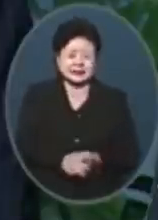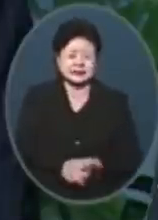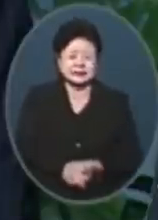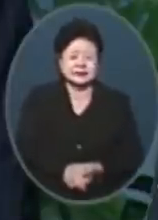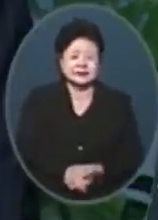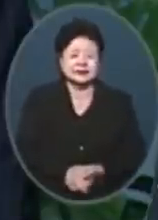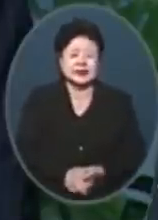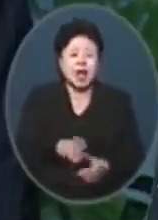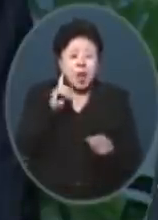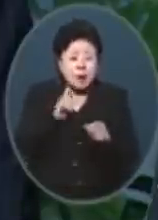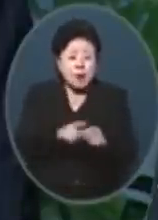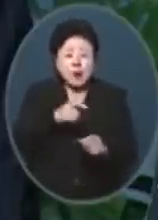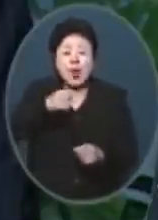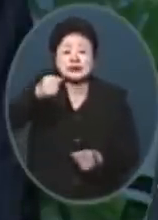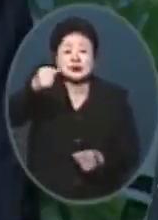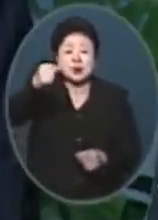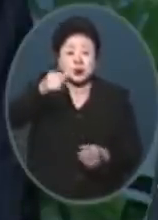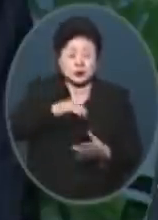목표를 주고